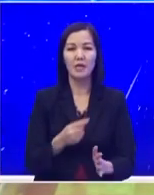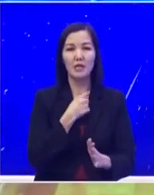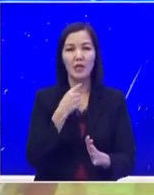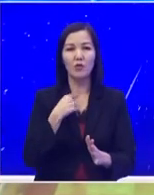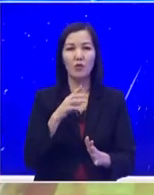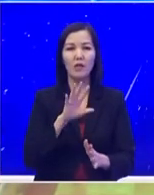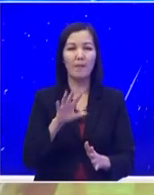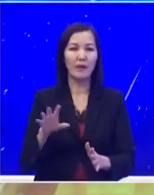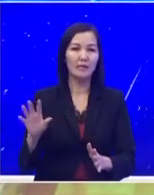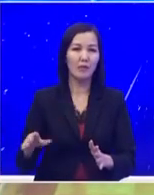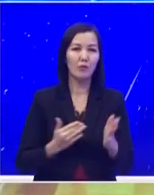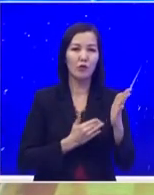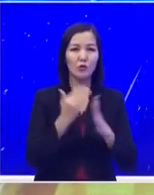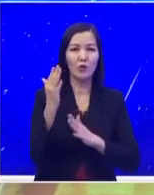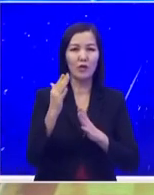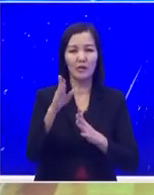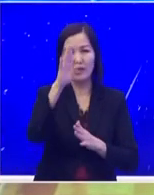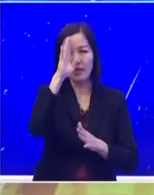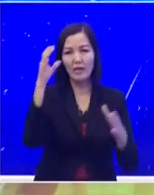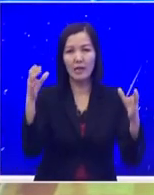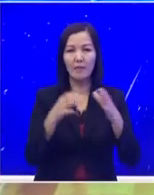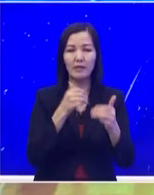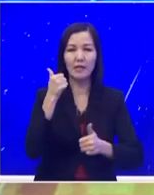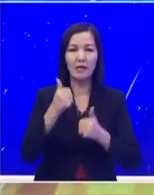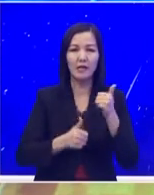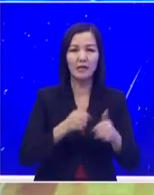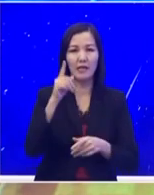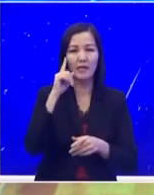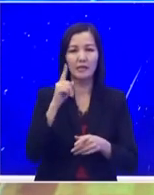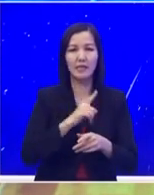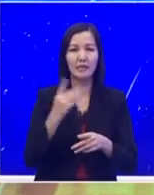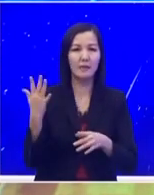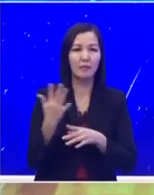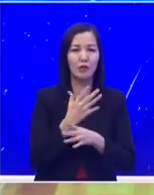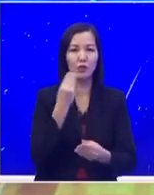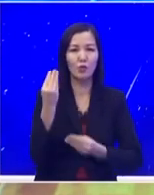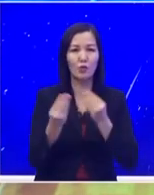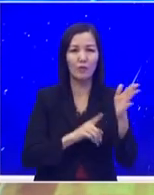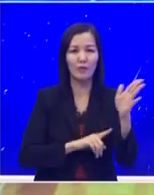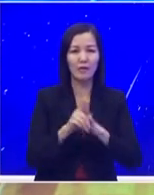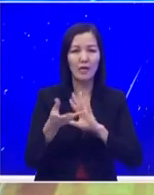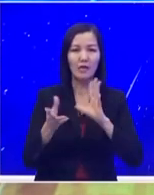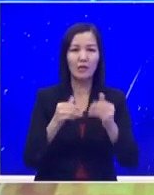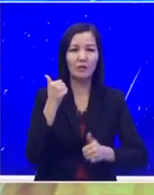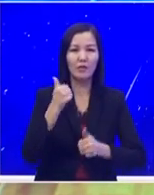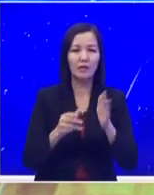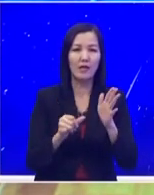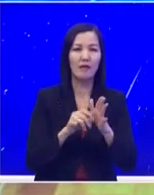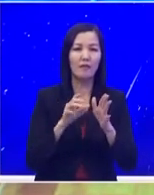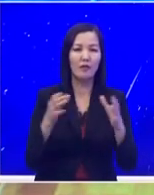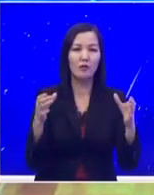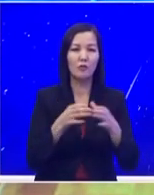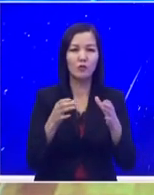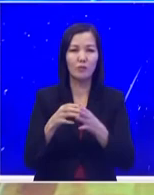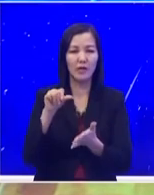Талдықорғанда баскетболдан жоғары лигадағы ерлер командалар арасында Қазақстан чемпионатының 5-ші туры басталды. Жалпы жарысқа 6 баскетбол